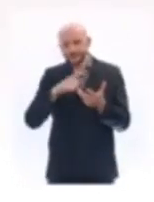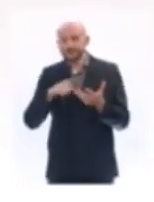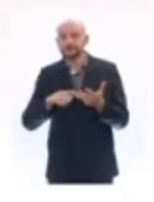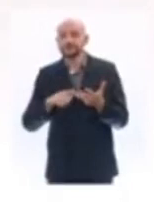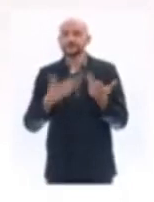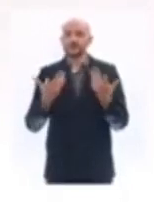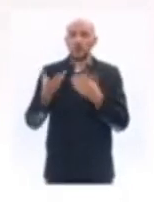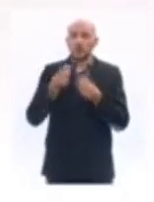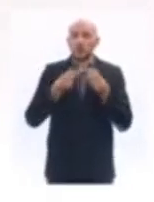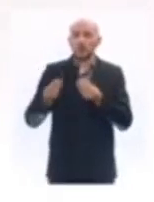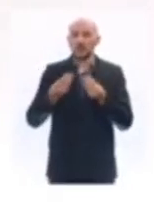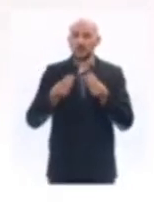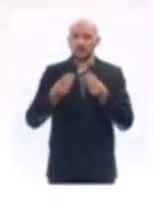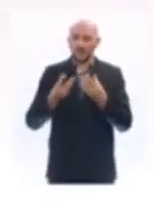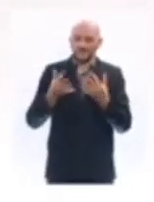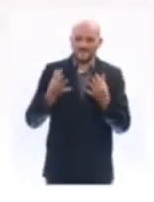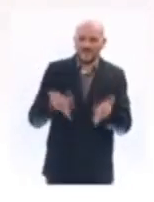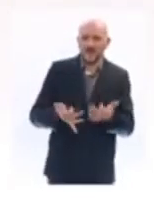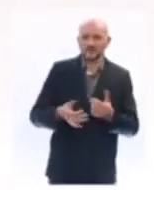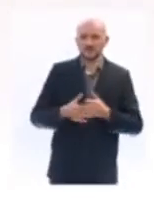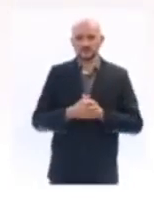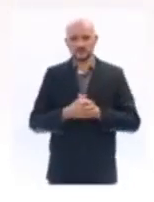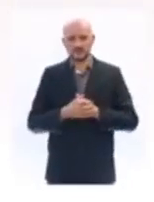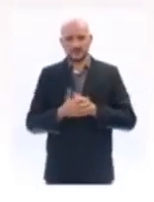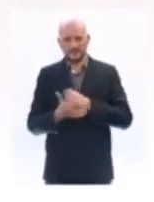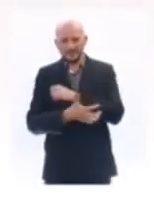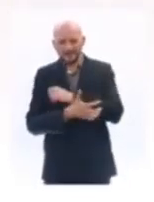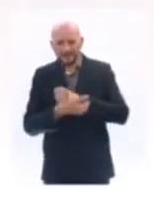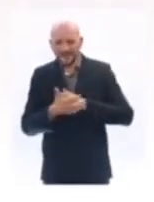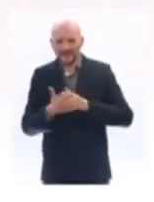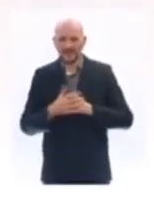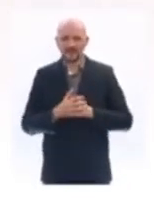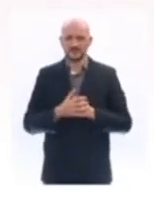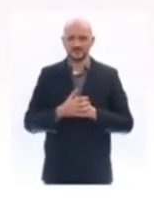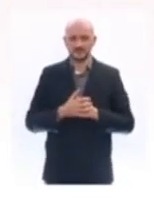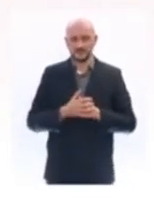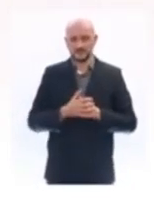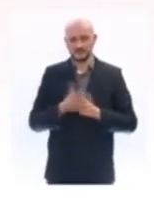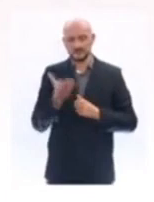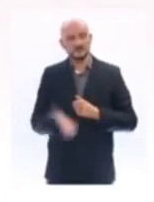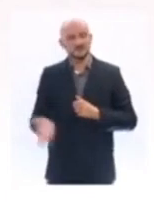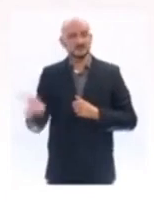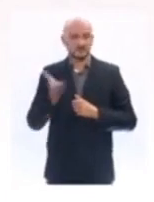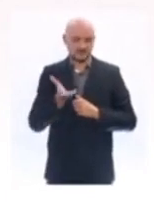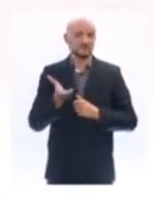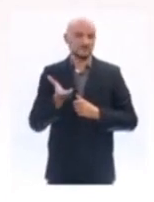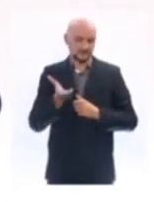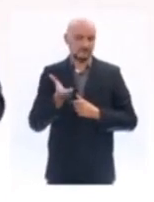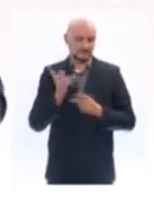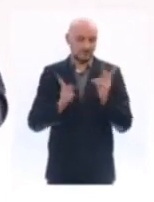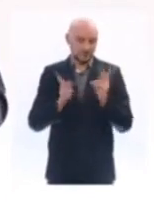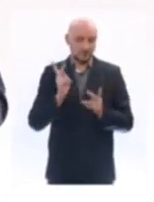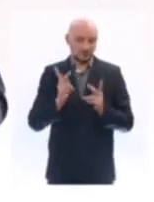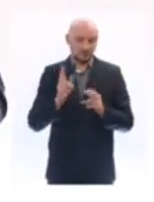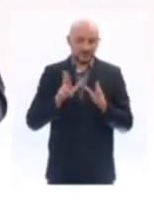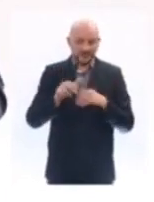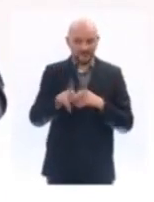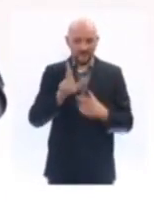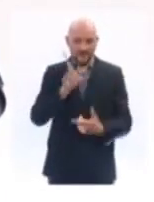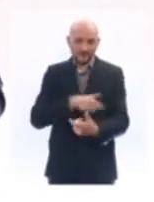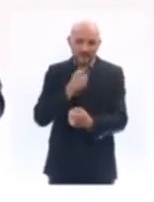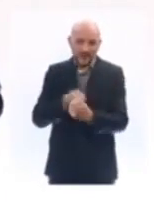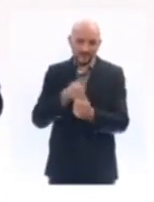soins. C'est ainsi qu'ils ont réussi à le faire. Nous avons gardé une augmentation de 15% pérenne des lits de réanimation, c'est-à-dire un nombre de lits de